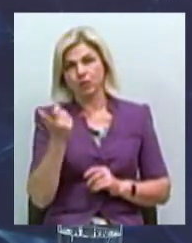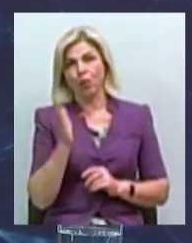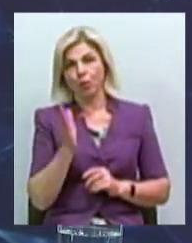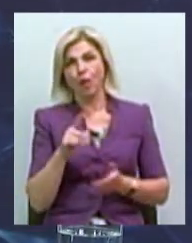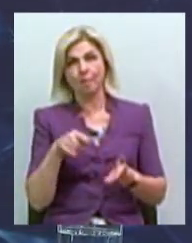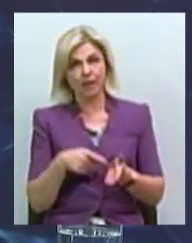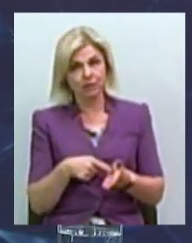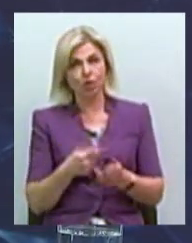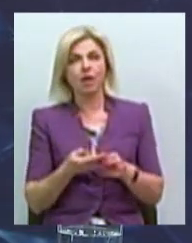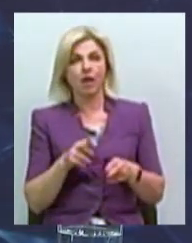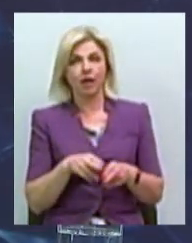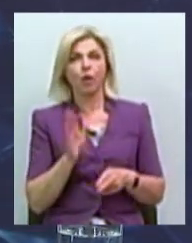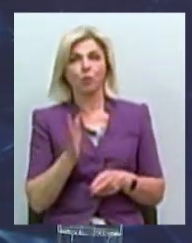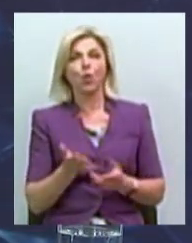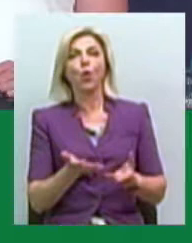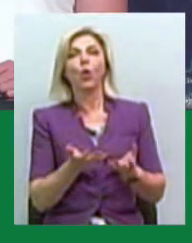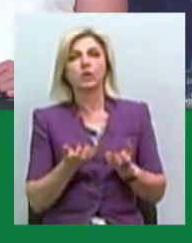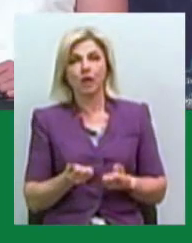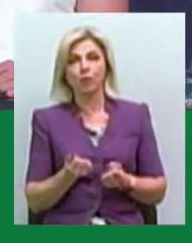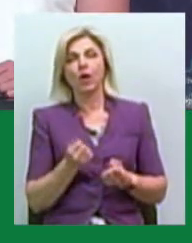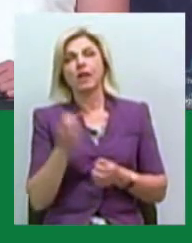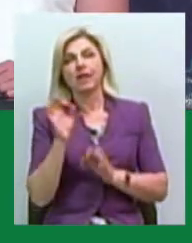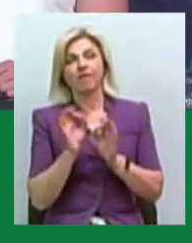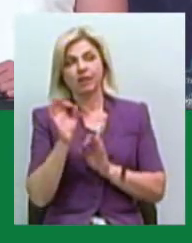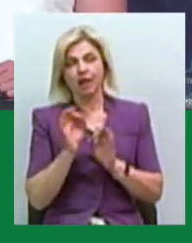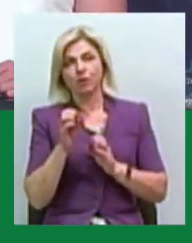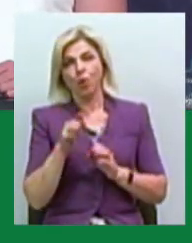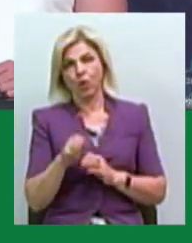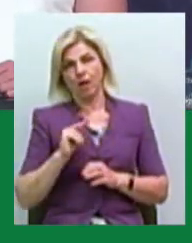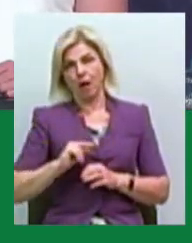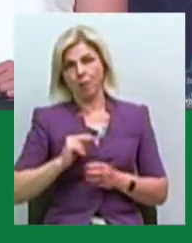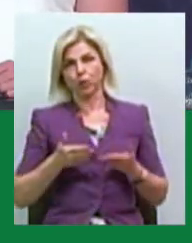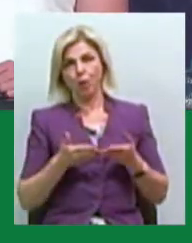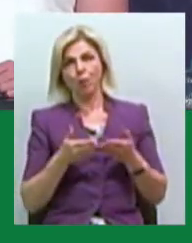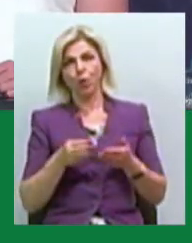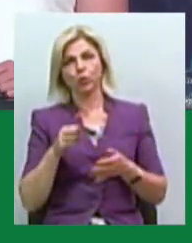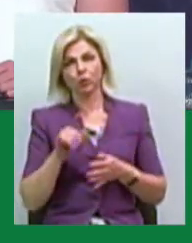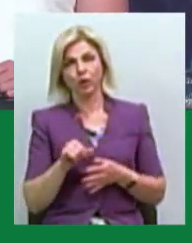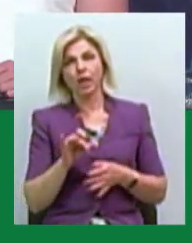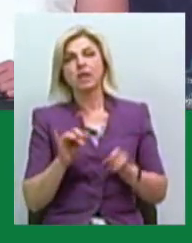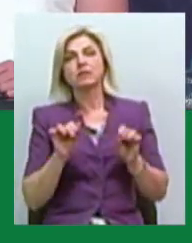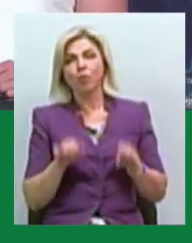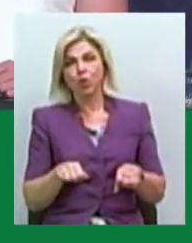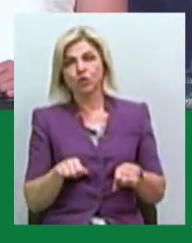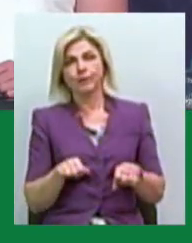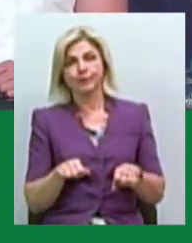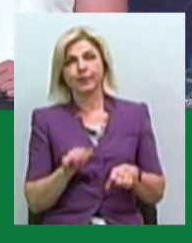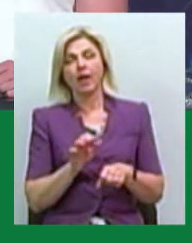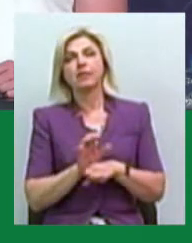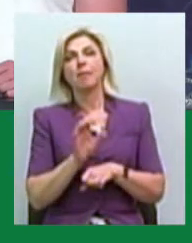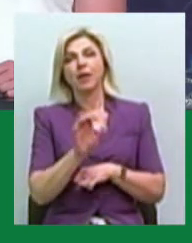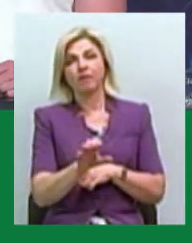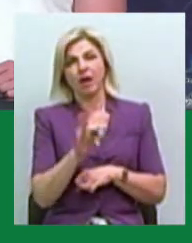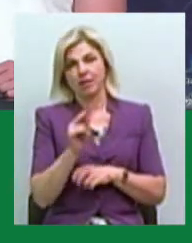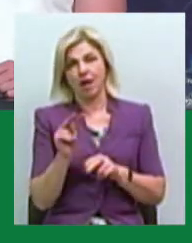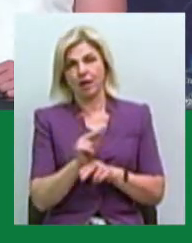місто, яке буде отримувати дивіденди від роботи цього порту і зможе їх направляти на